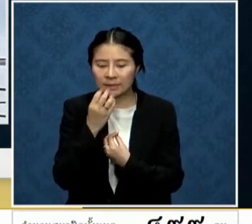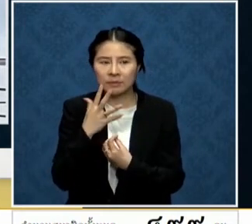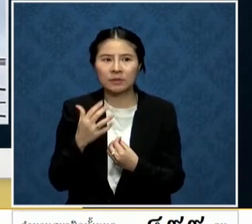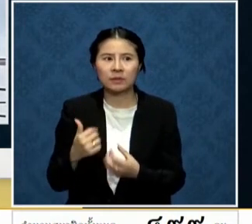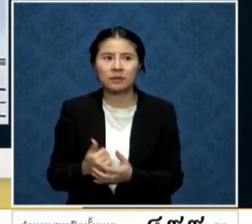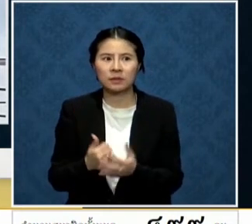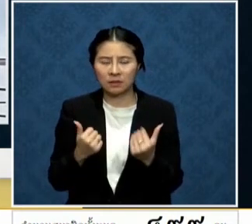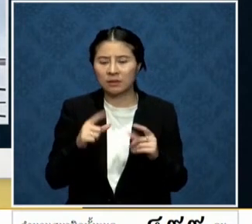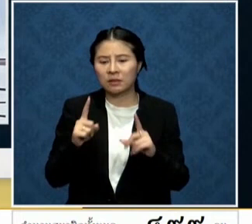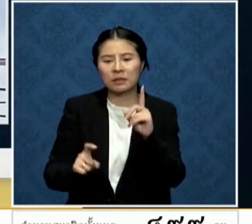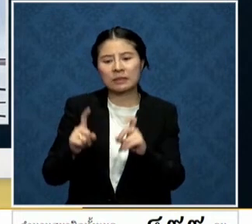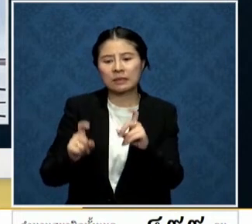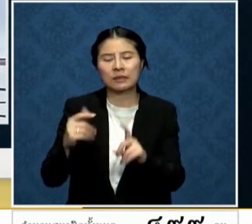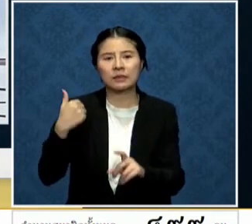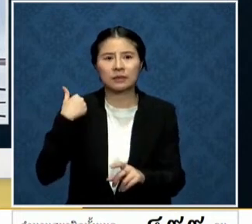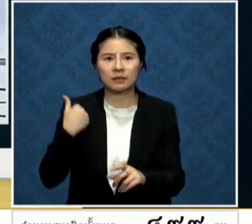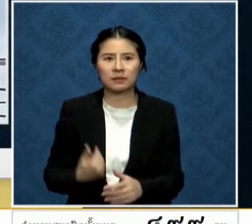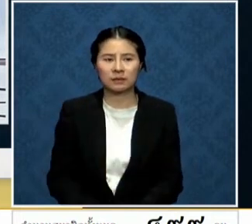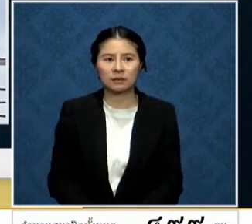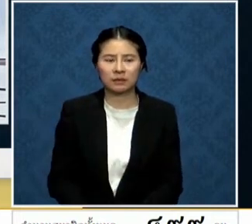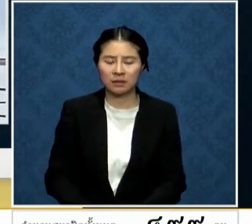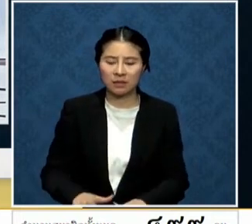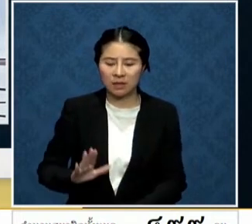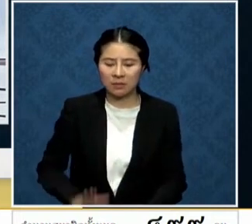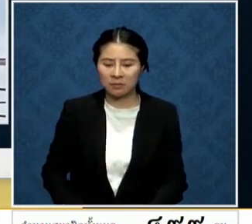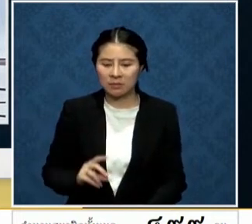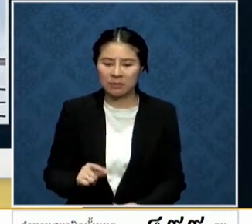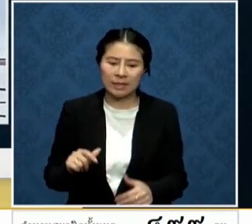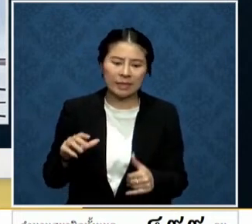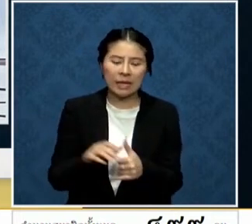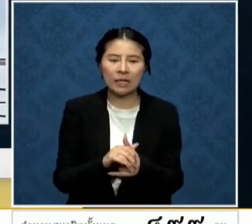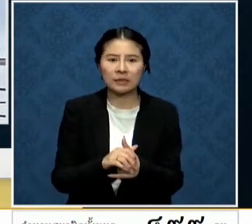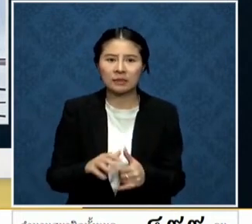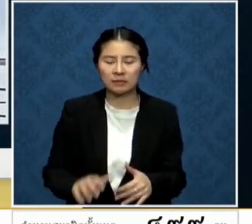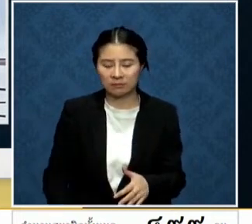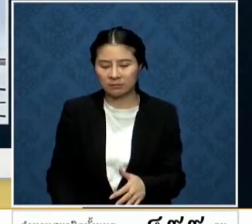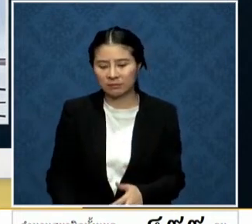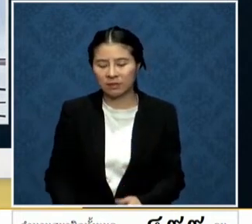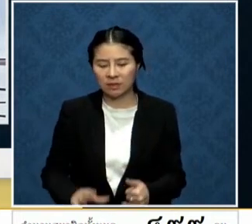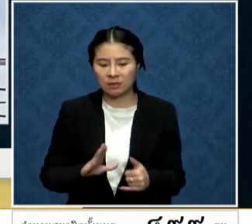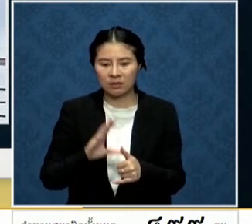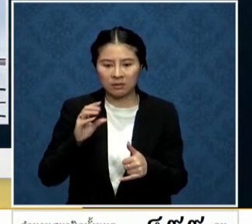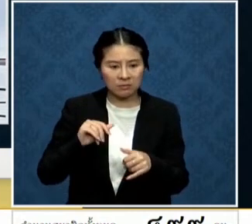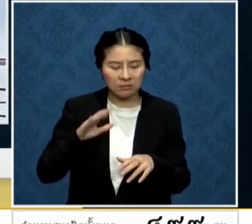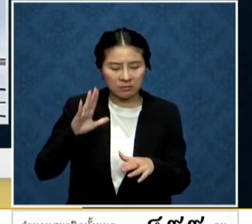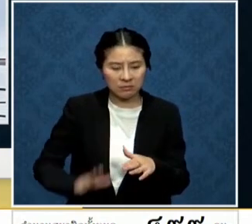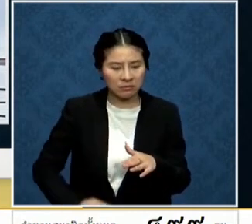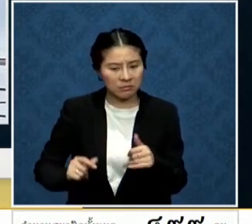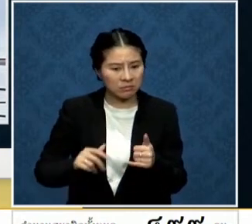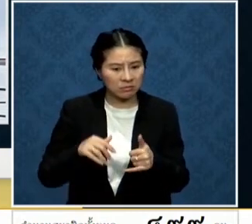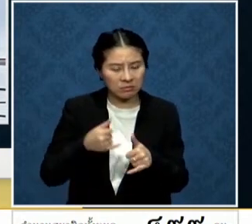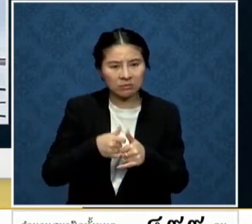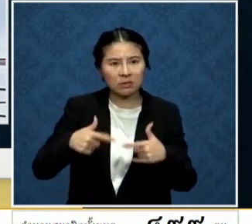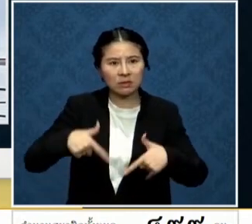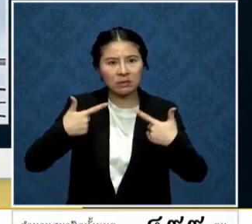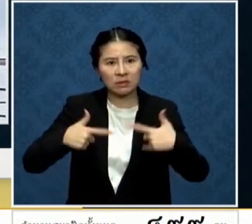ล่ะครับก็น่าจะตายมั่งเอ่อไปโดนหมากัดบ้างทะเลาะกันเองมั่งย้ายถิ่นแล้วก็ไปโดนจ่าฝูงที่อื่นเขาทำร้ายบ้างโดน